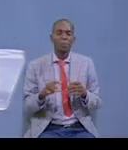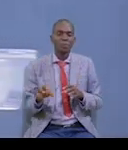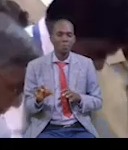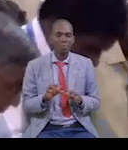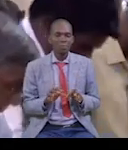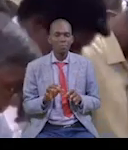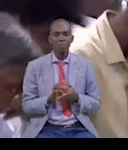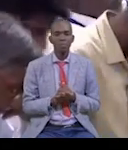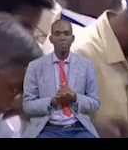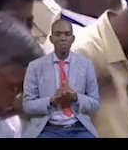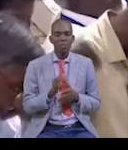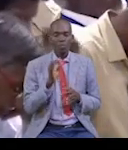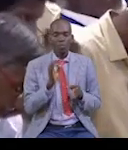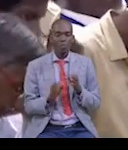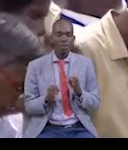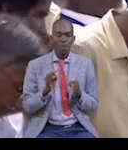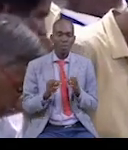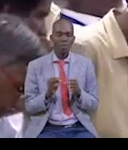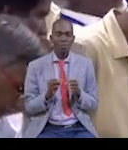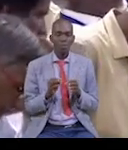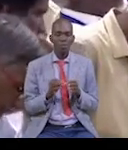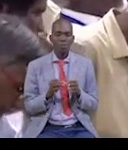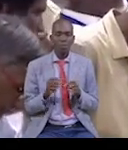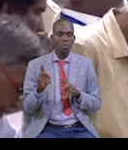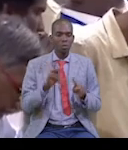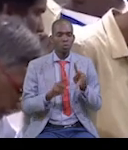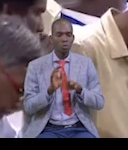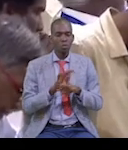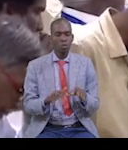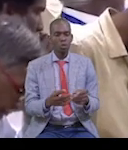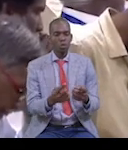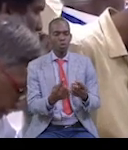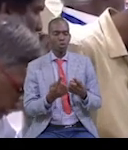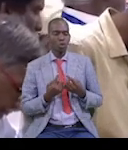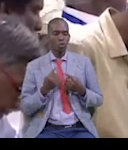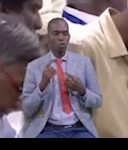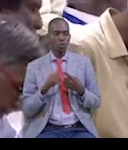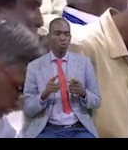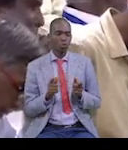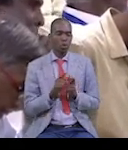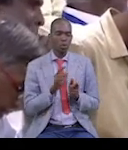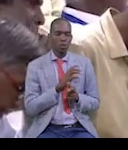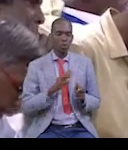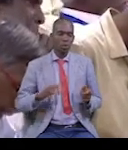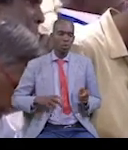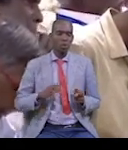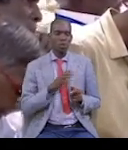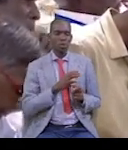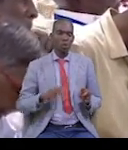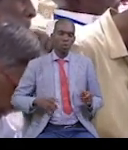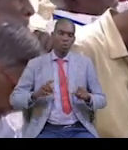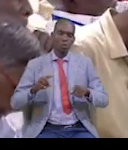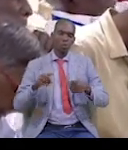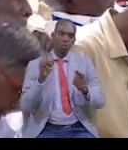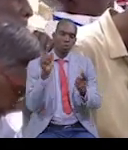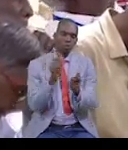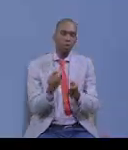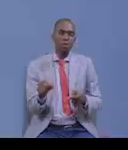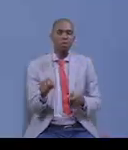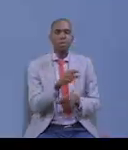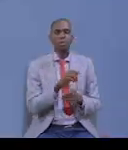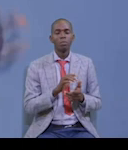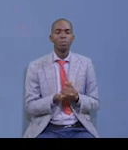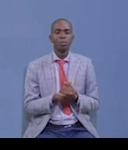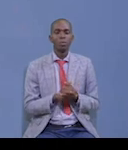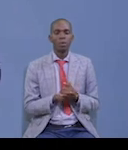didn't come to him, he went to them. ఆయన వారి యొద్దకు వెళ్ళారు. He came to see. Maru chudaniki